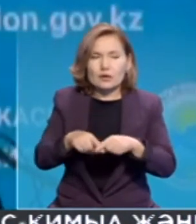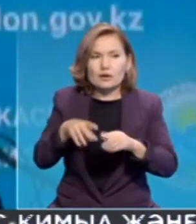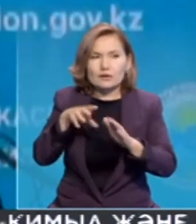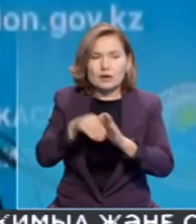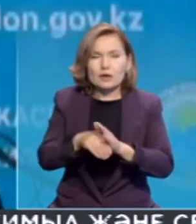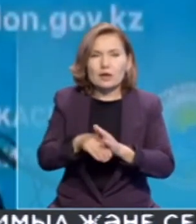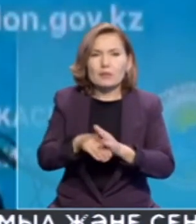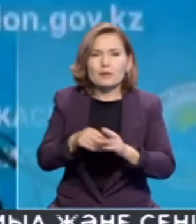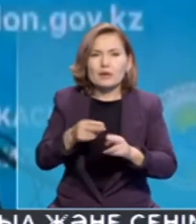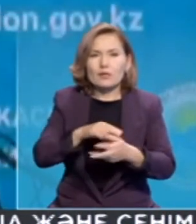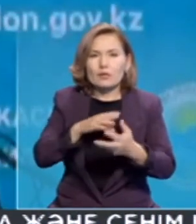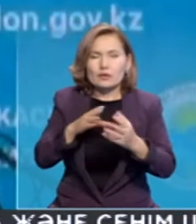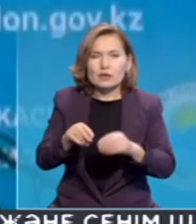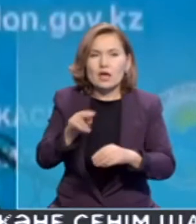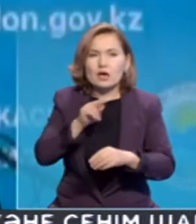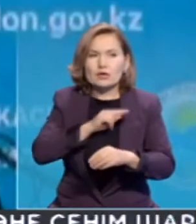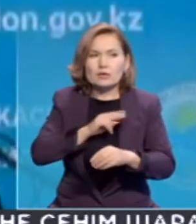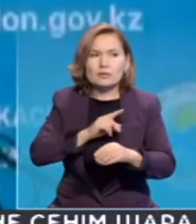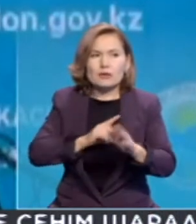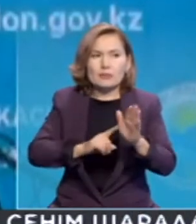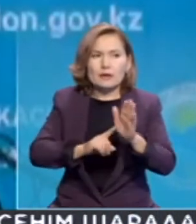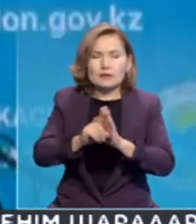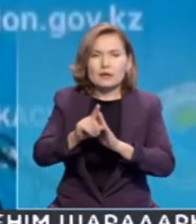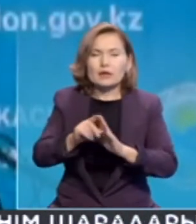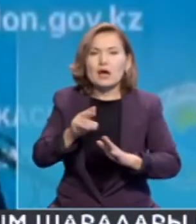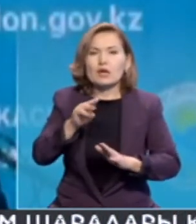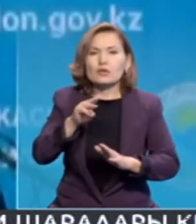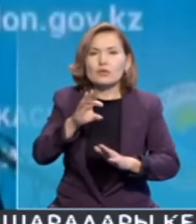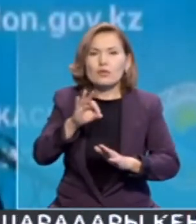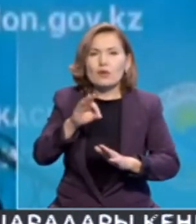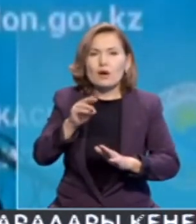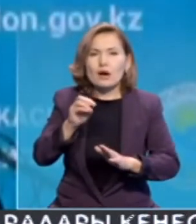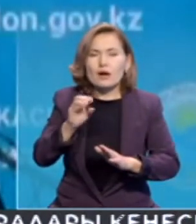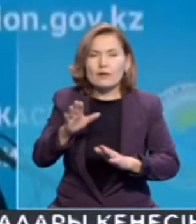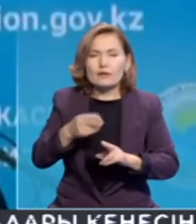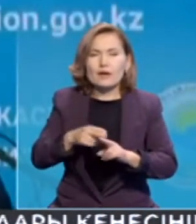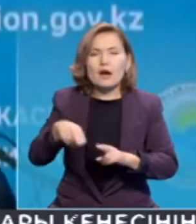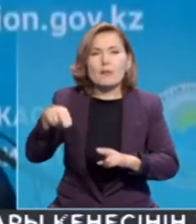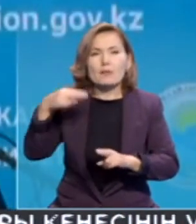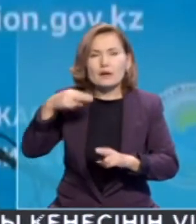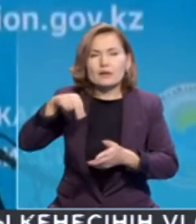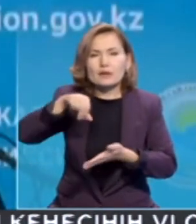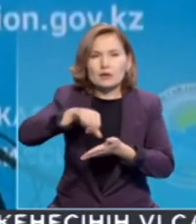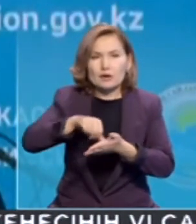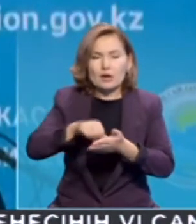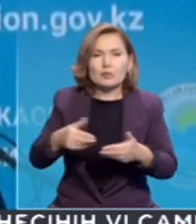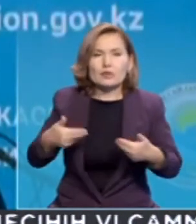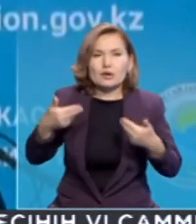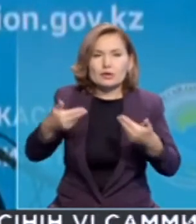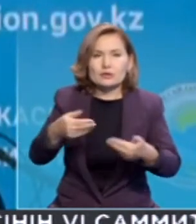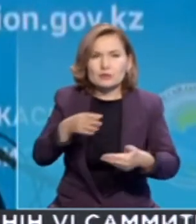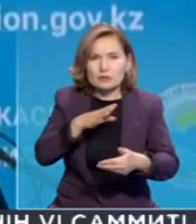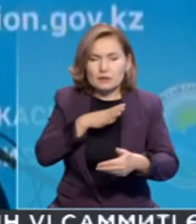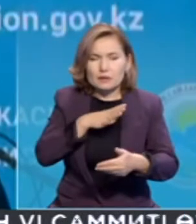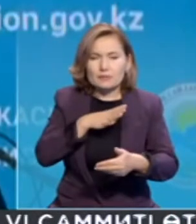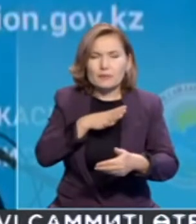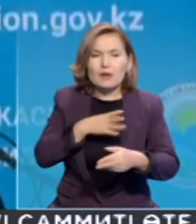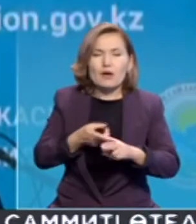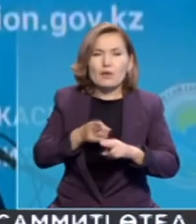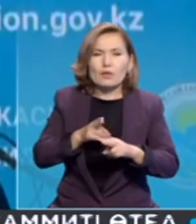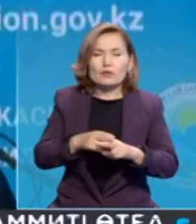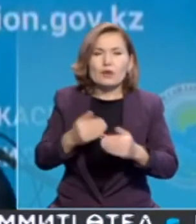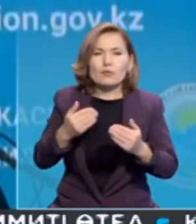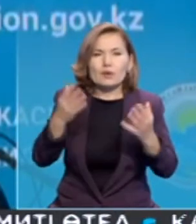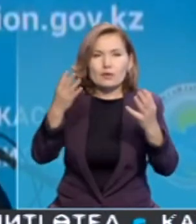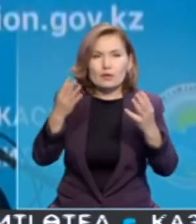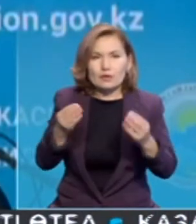осы коалиция құрғаннан кейін коалицияның атынан Қасым-Жомарт Кемелұлы Тоқаев президенттікке үміткер болып ұсынылды. Енді